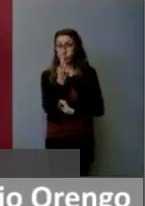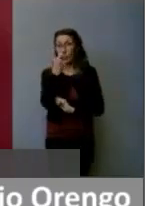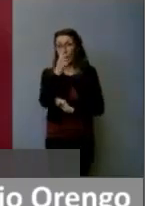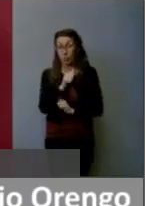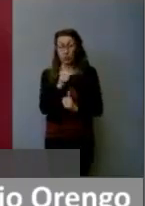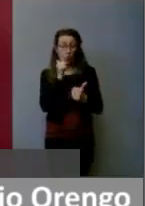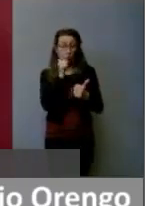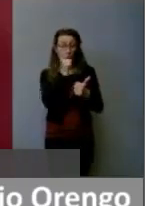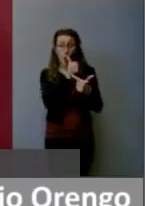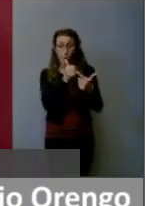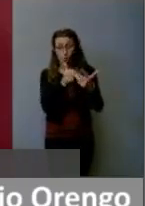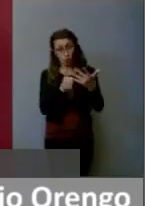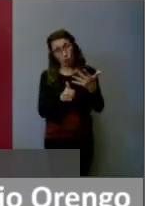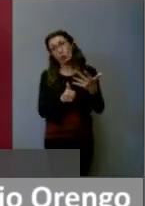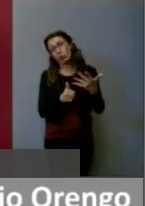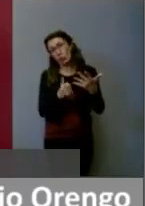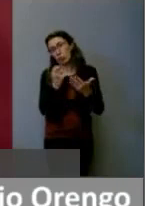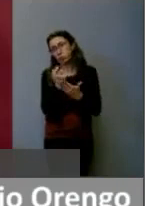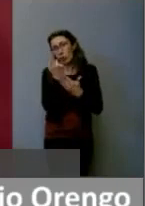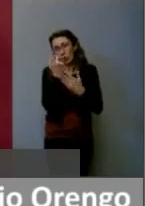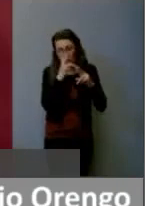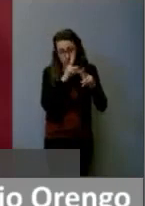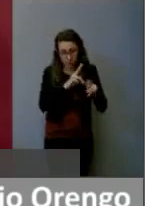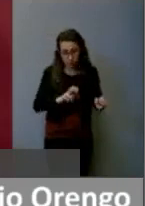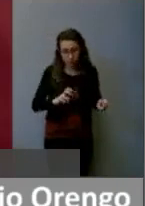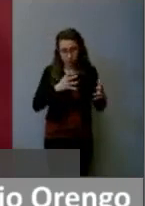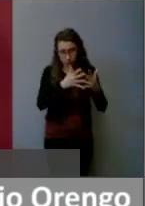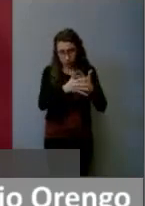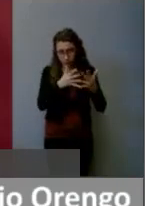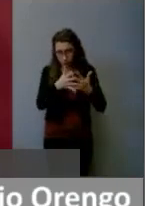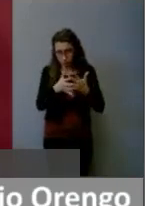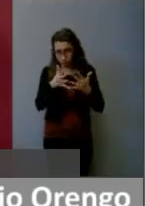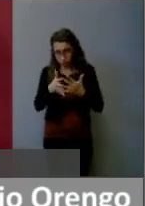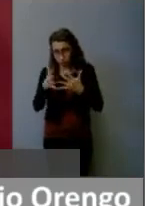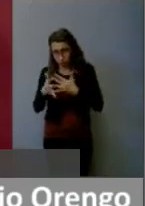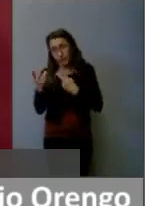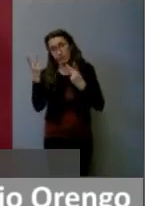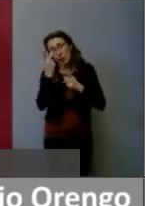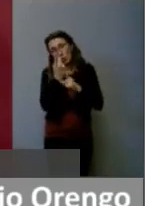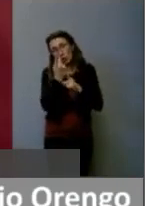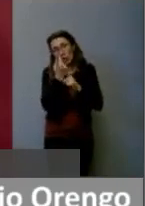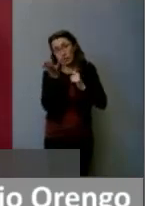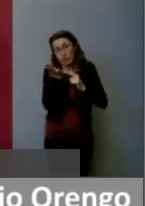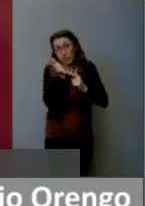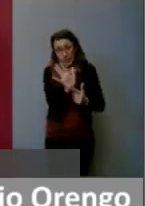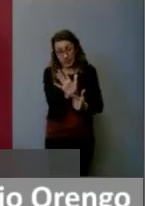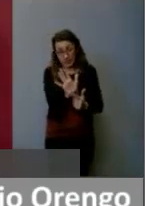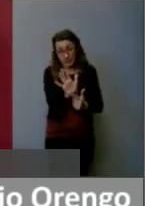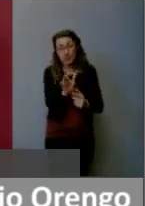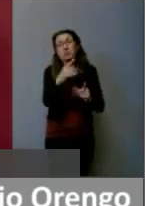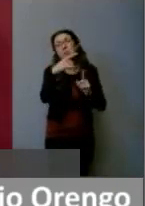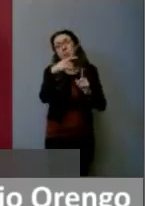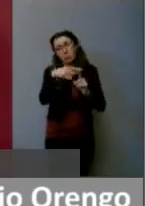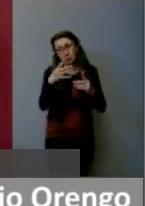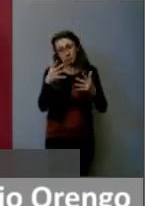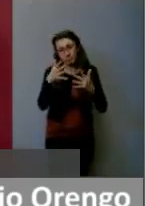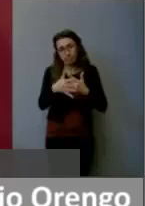progetti che saranno oggetto di presentazione o che sono già stati presentati, perché